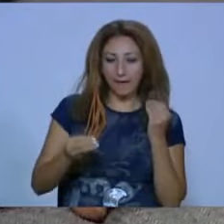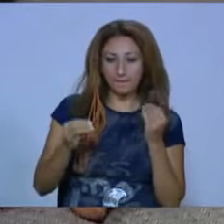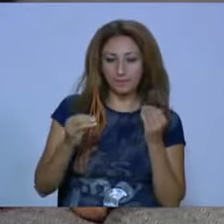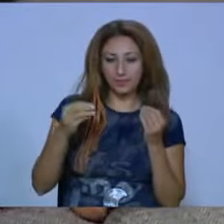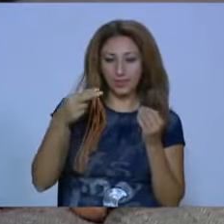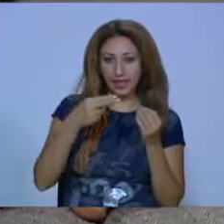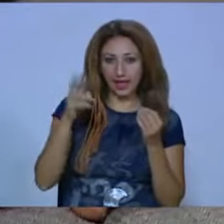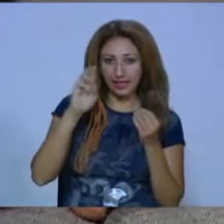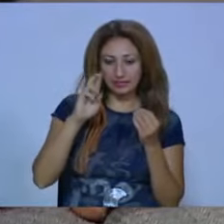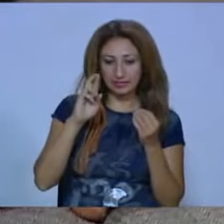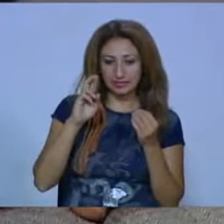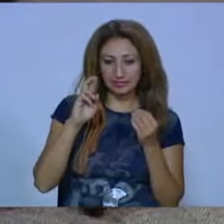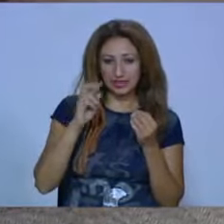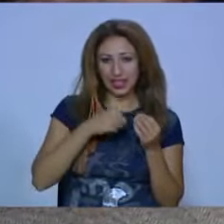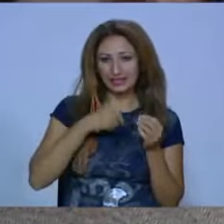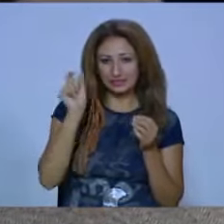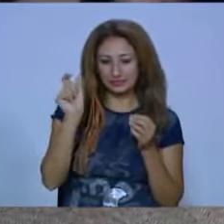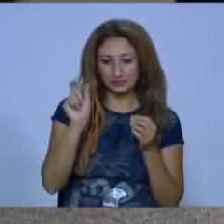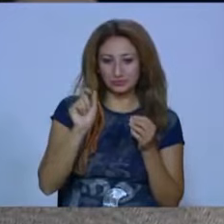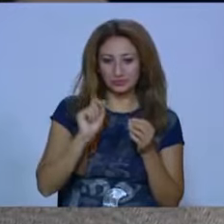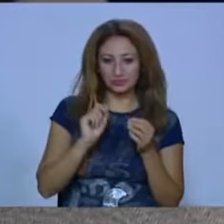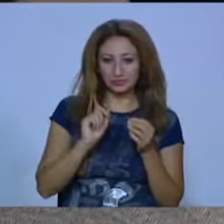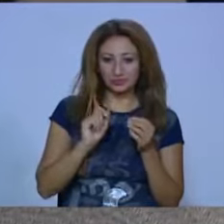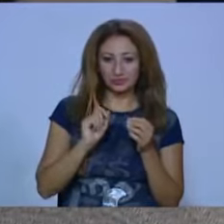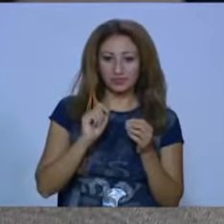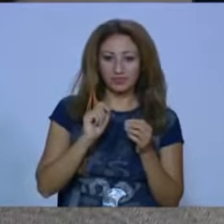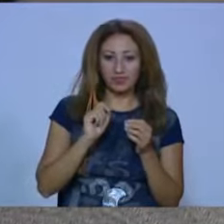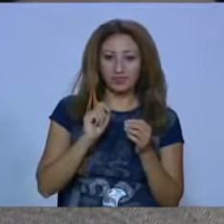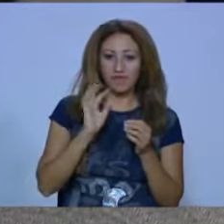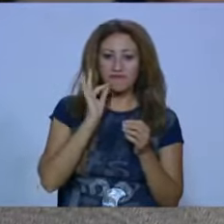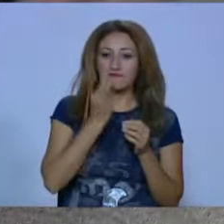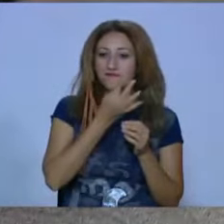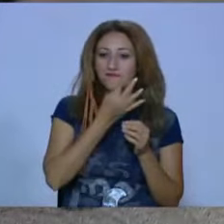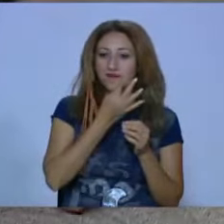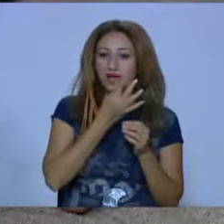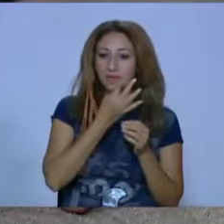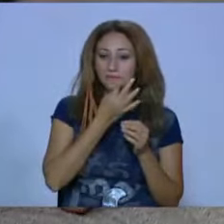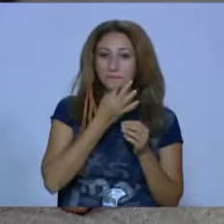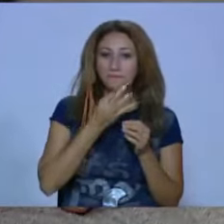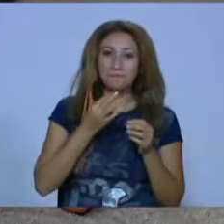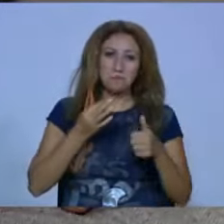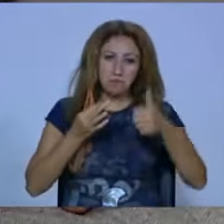عز اما نزل ما حققش بقوه الناظر،